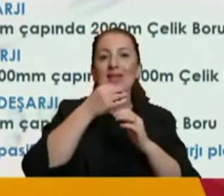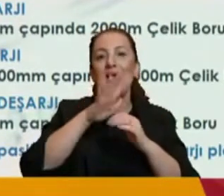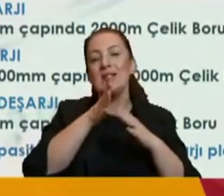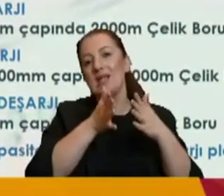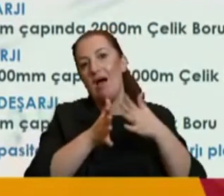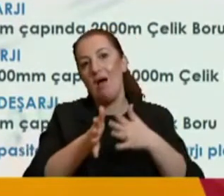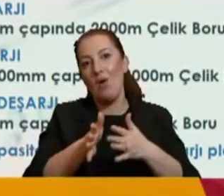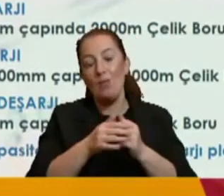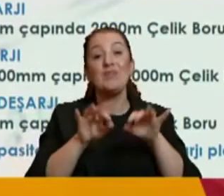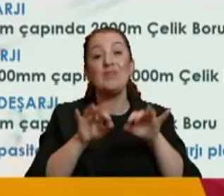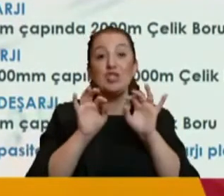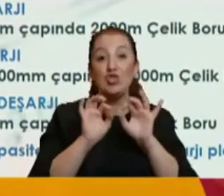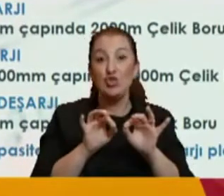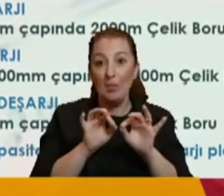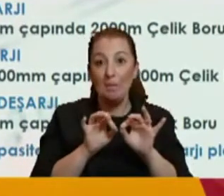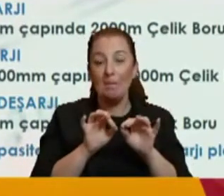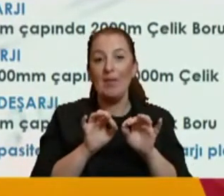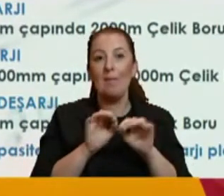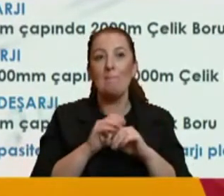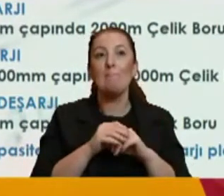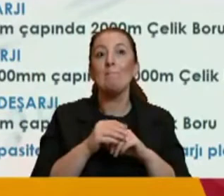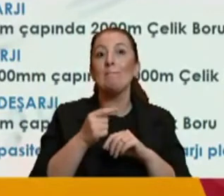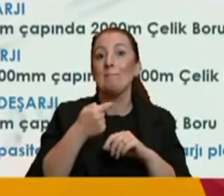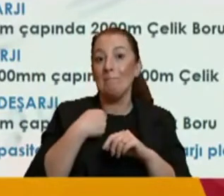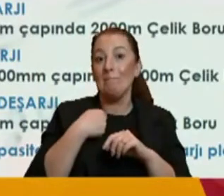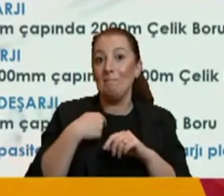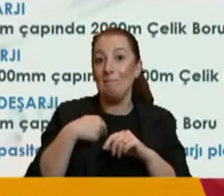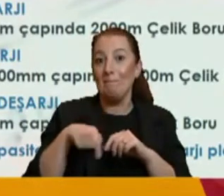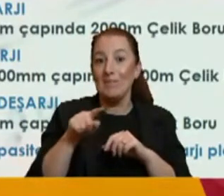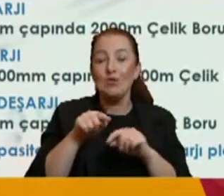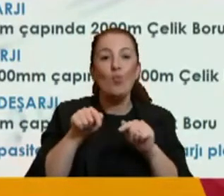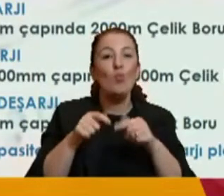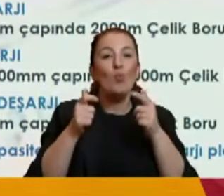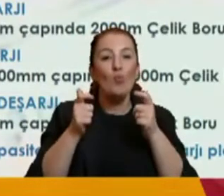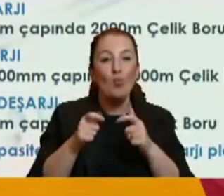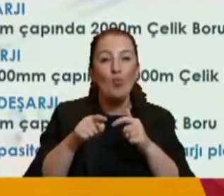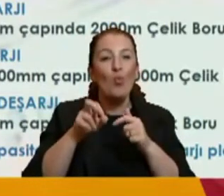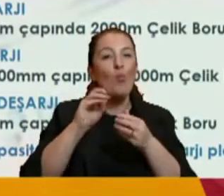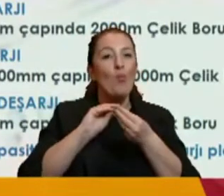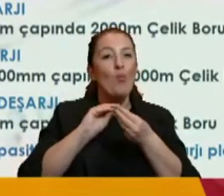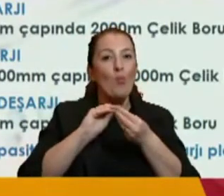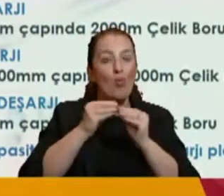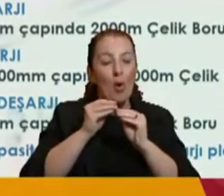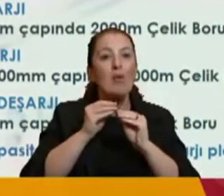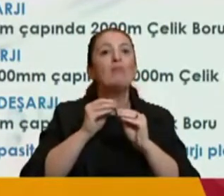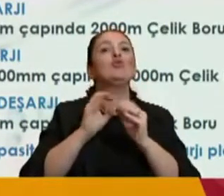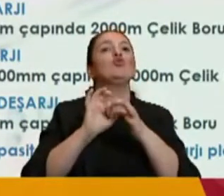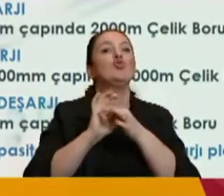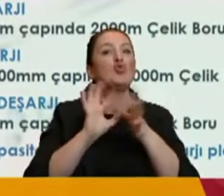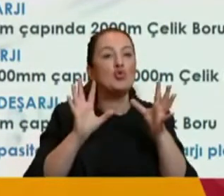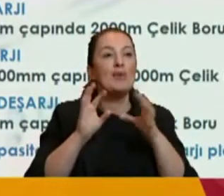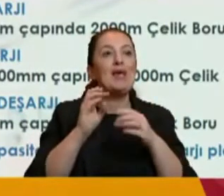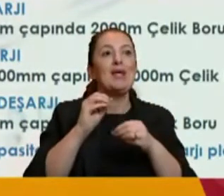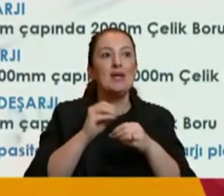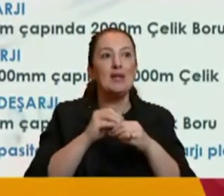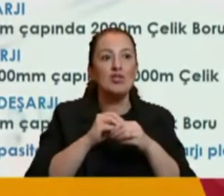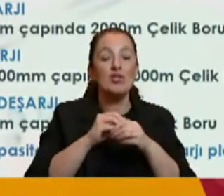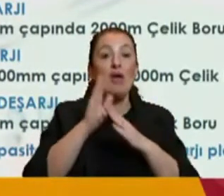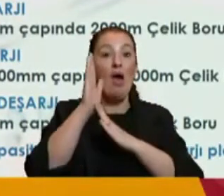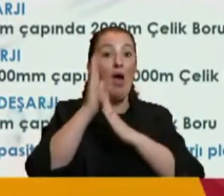akıyor Şimdi biz buradaki bu problemi de kökten çözmek için